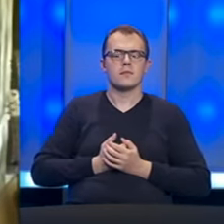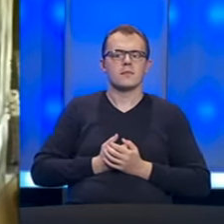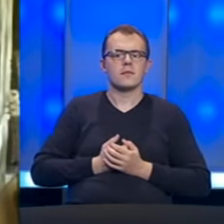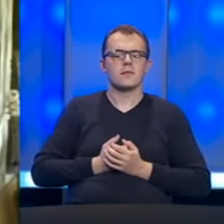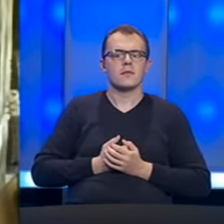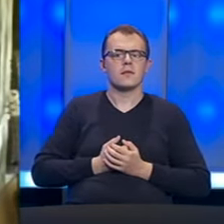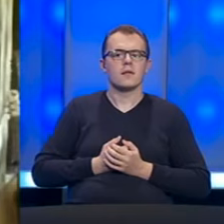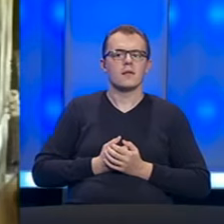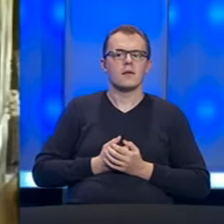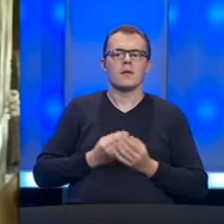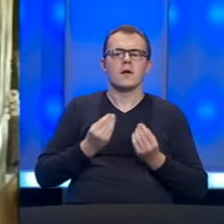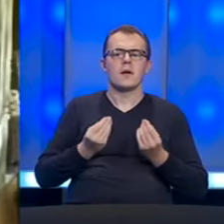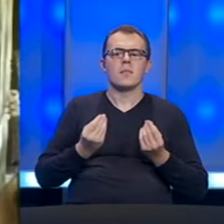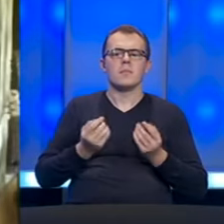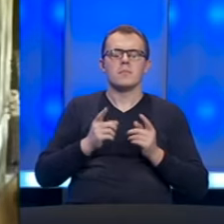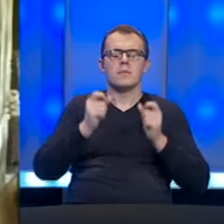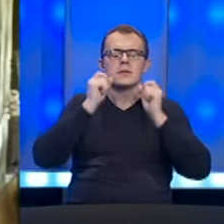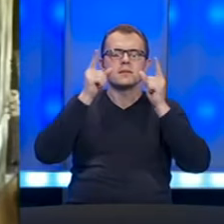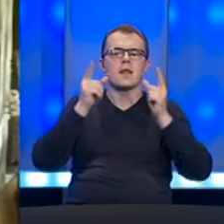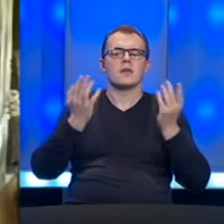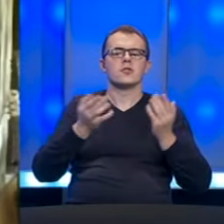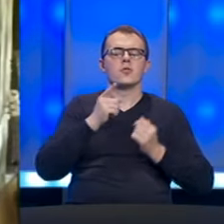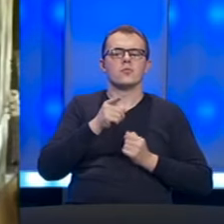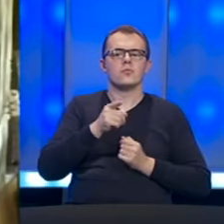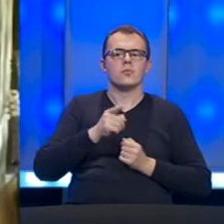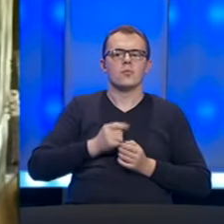ispalo jako spontano. I